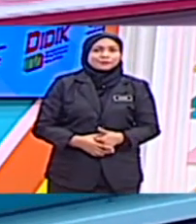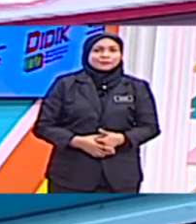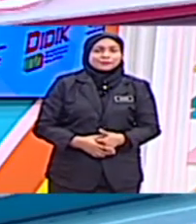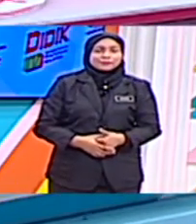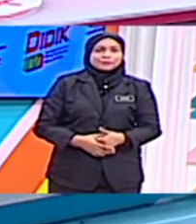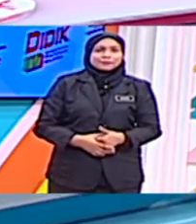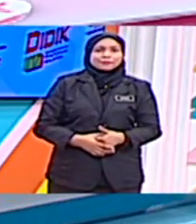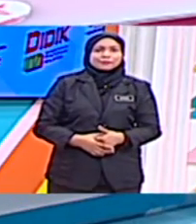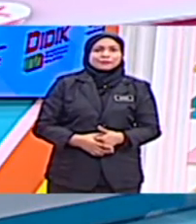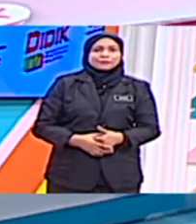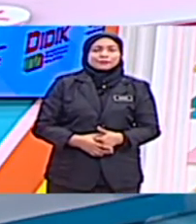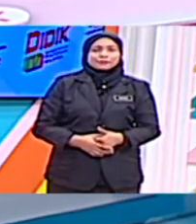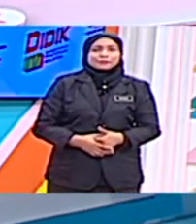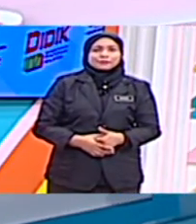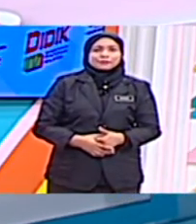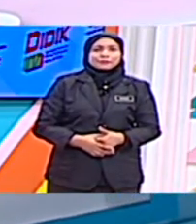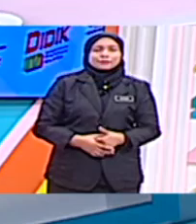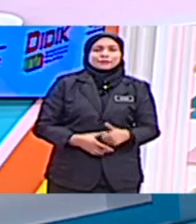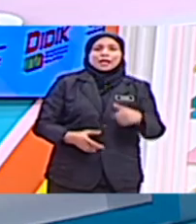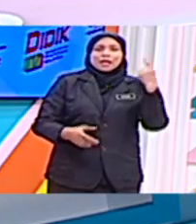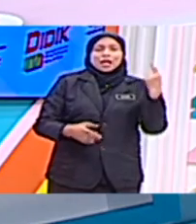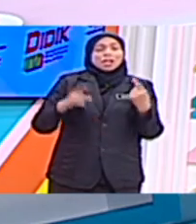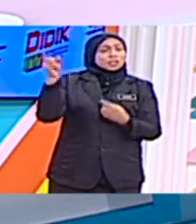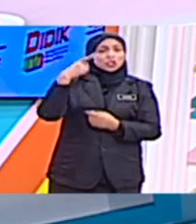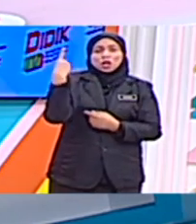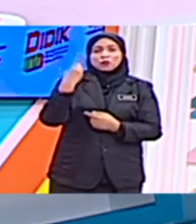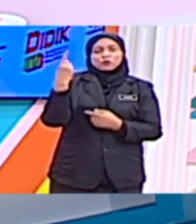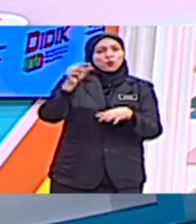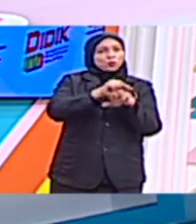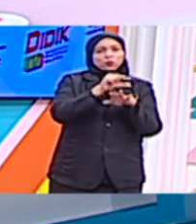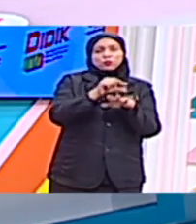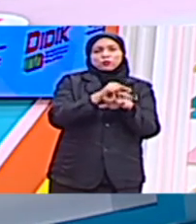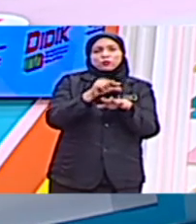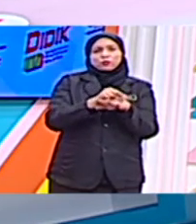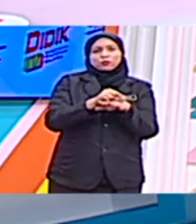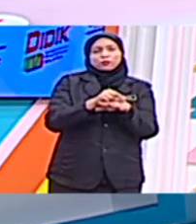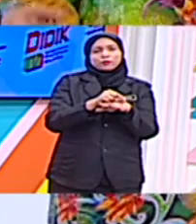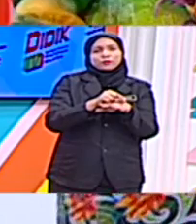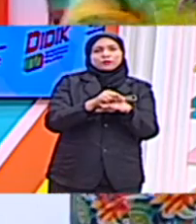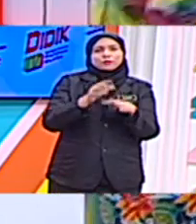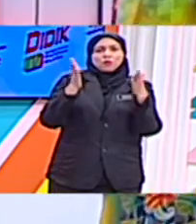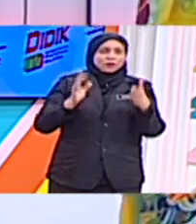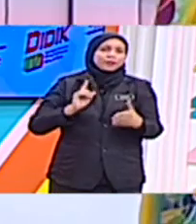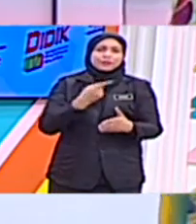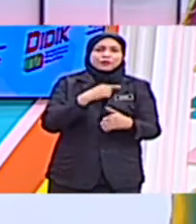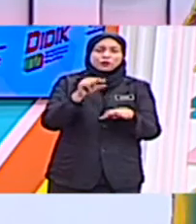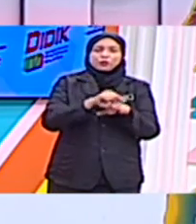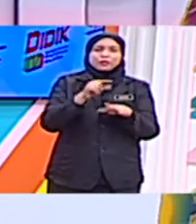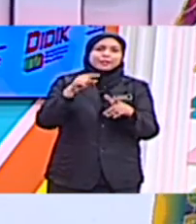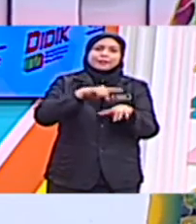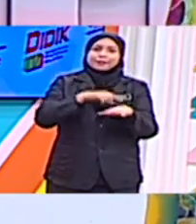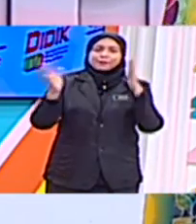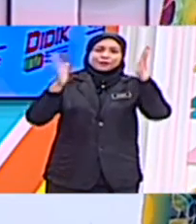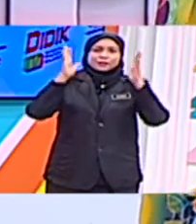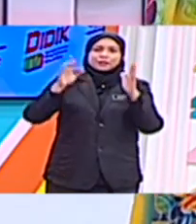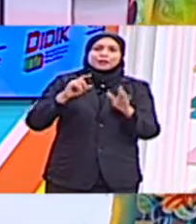pertama, ini peraturan yang selalu digunakan oleh kebanyakan budaya dan bangsa di Malaysia lah. Okey, kita tidak boleh